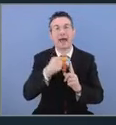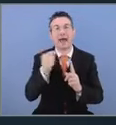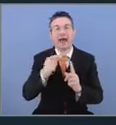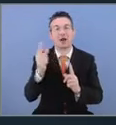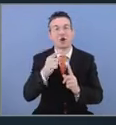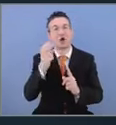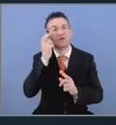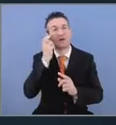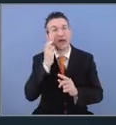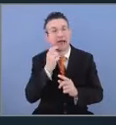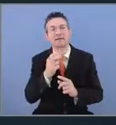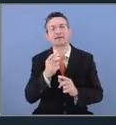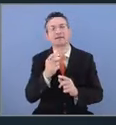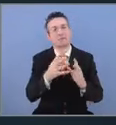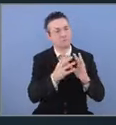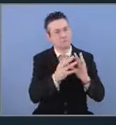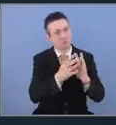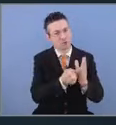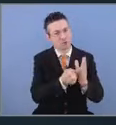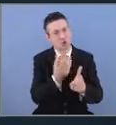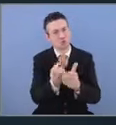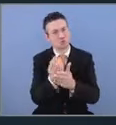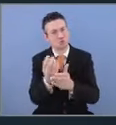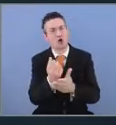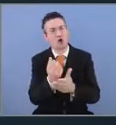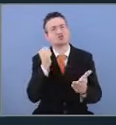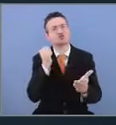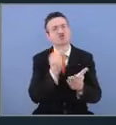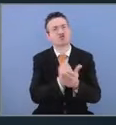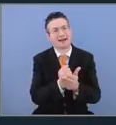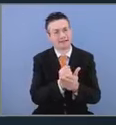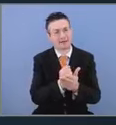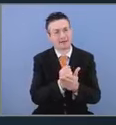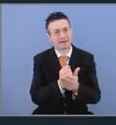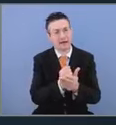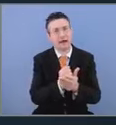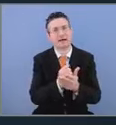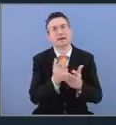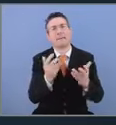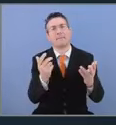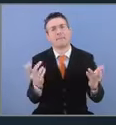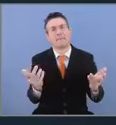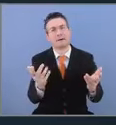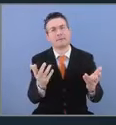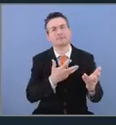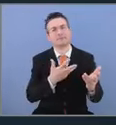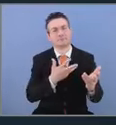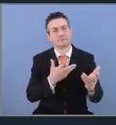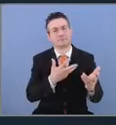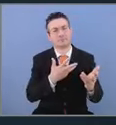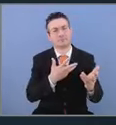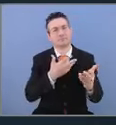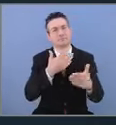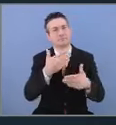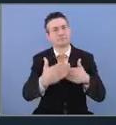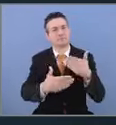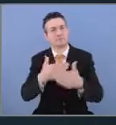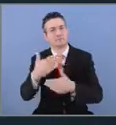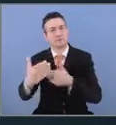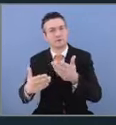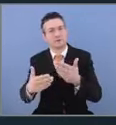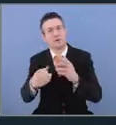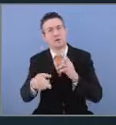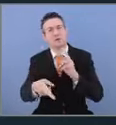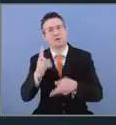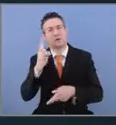certificate che presentano nella filiera, appunto, soprattutto sull'aspetto